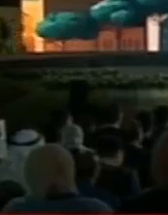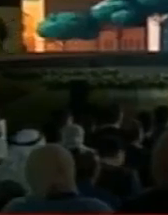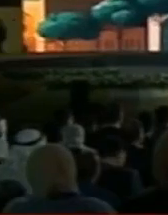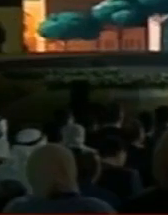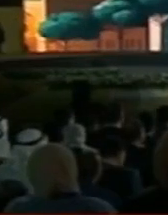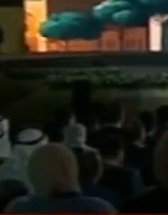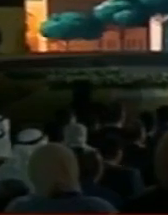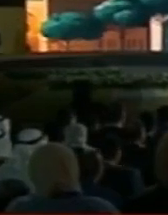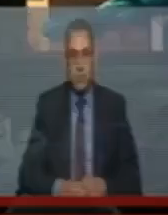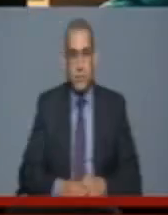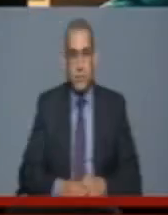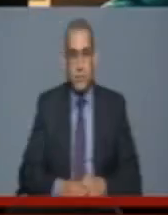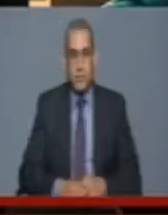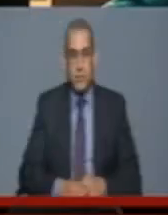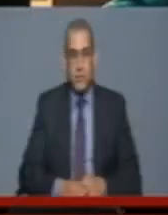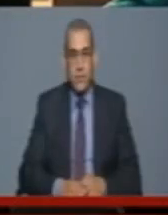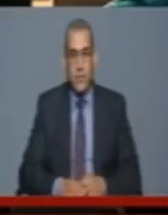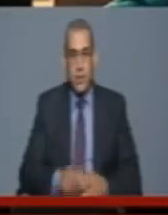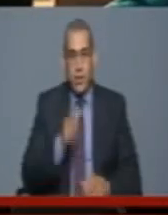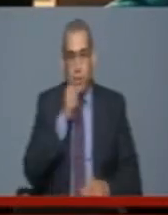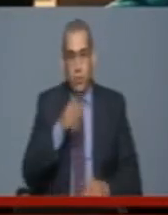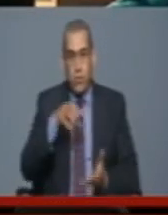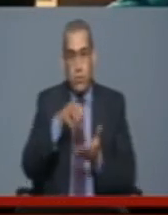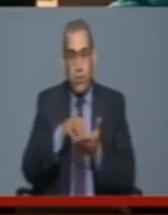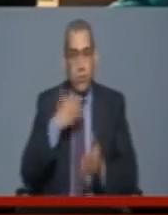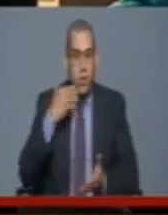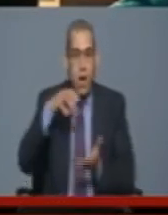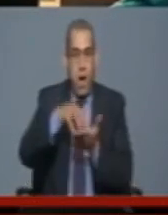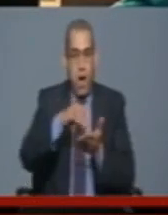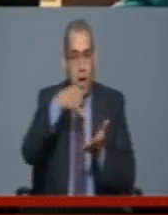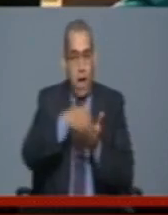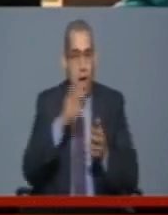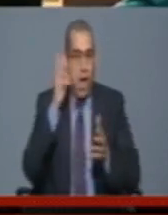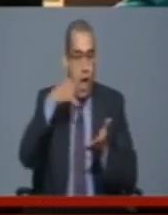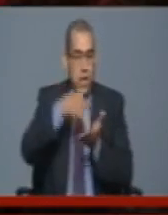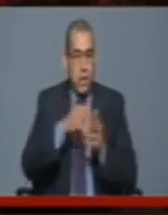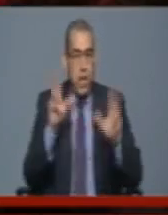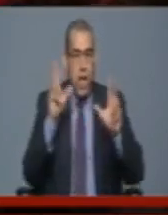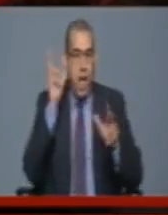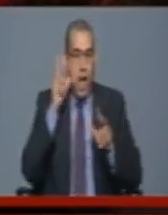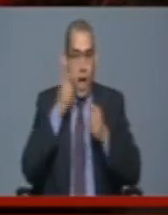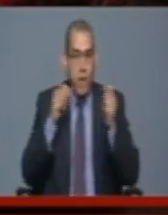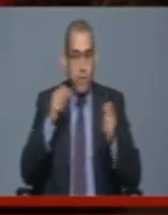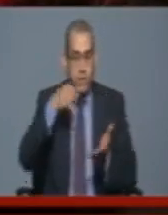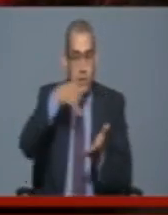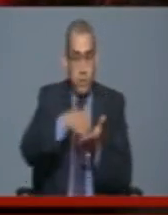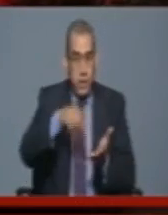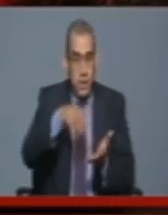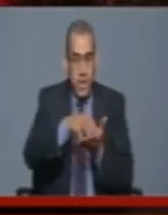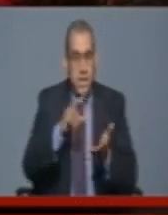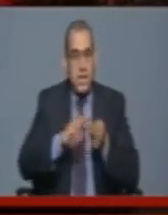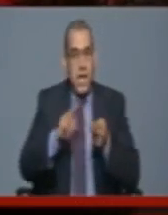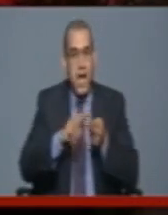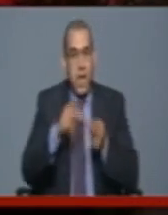من القدس المحتلة، هنا القاهرة عاصمة الخبر، من بلد السلام التي لم تشهد